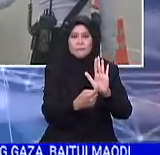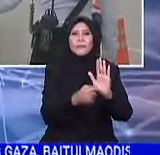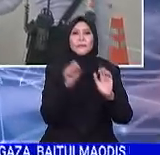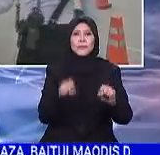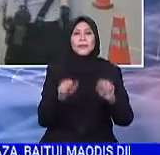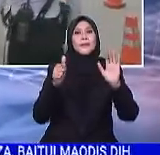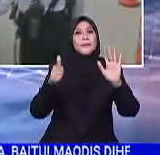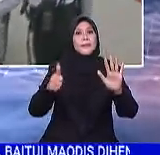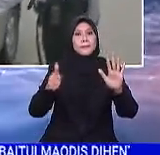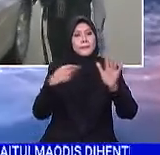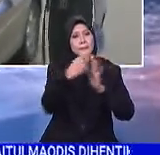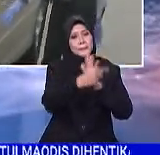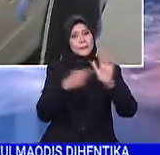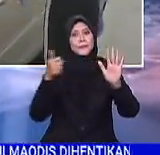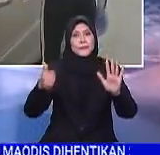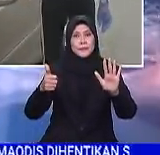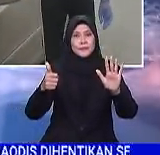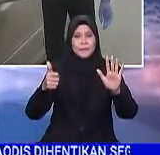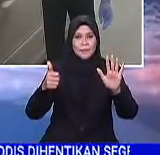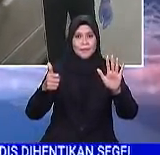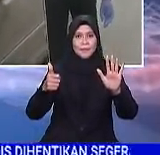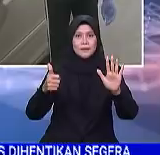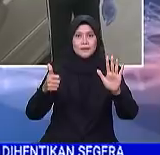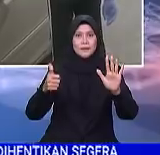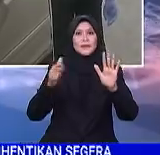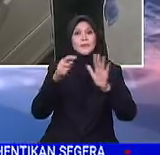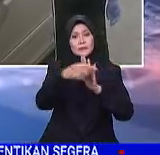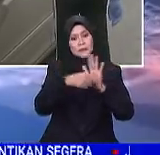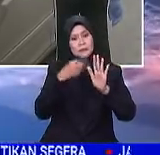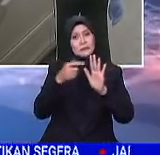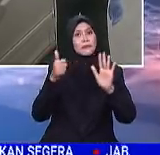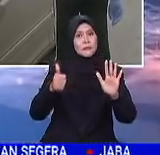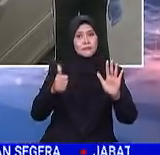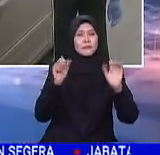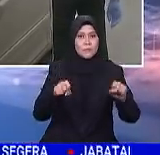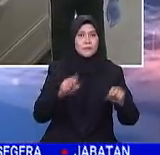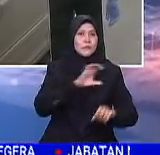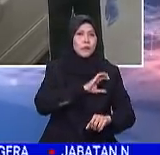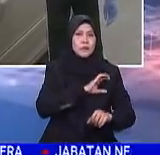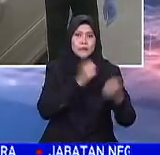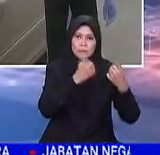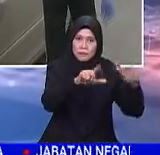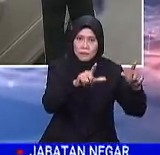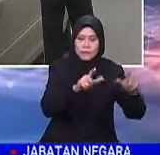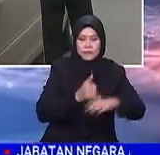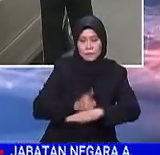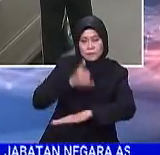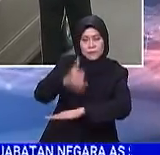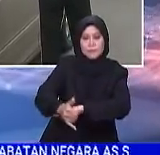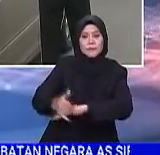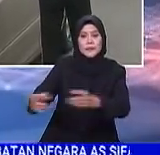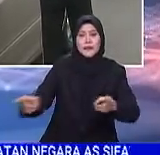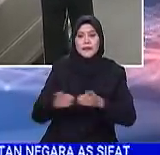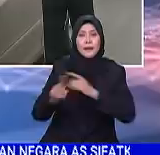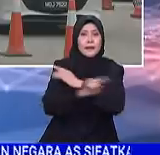inilah 6 situasi ataupun kategori yang dibenarkan. Kategori yang pihak polis membenarkanlah untuk rentas daerah dan